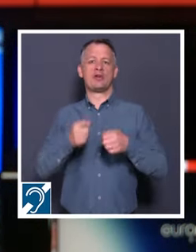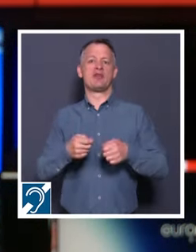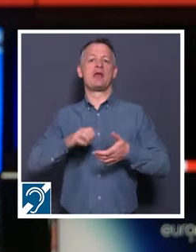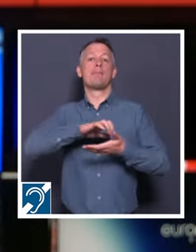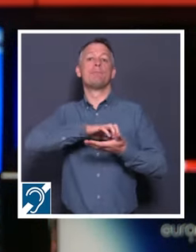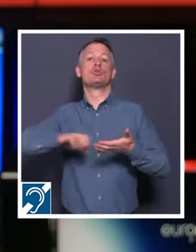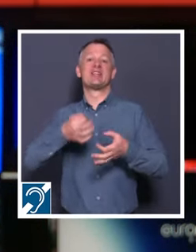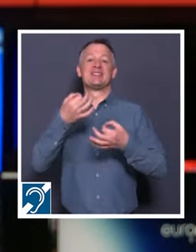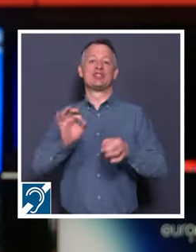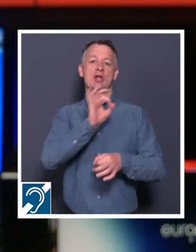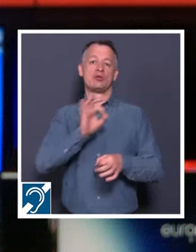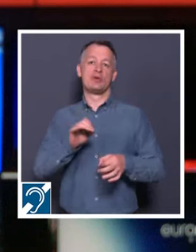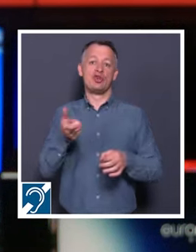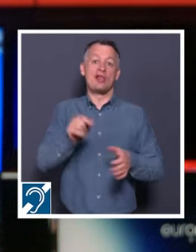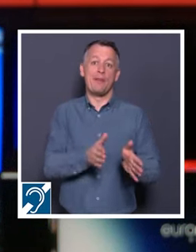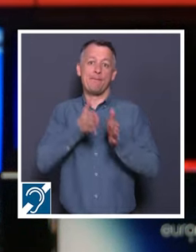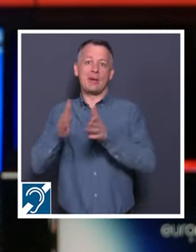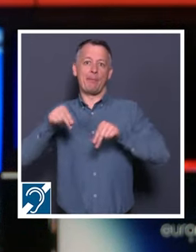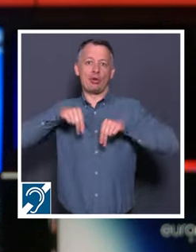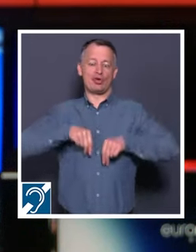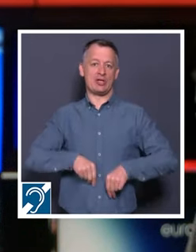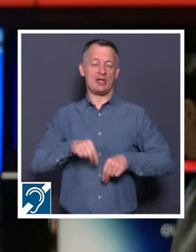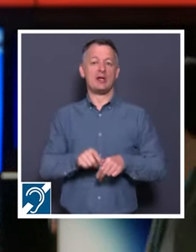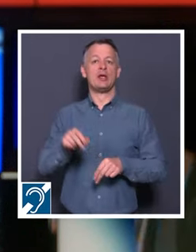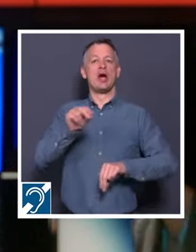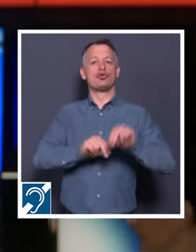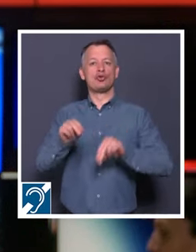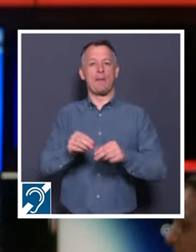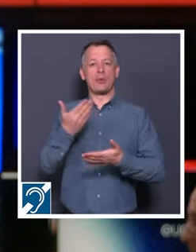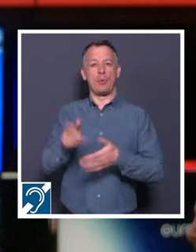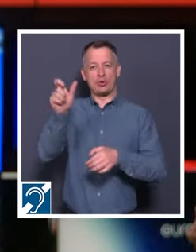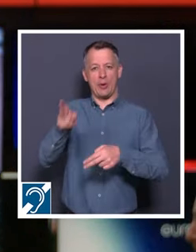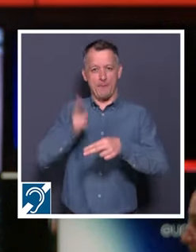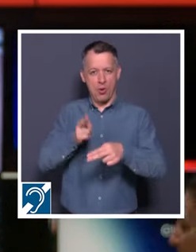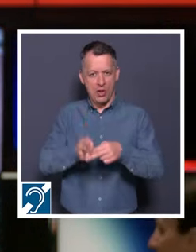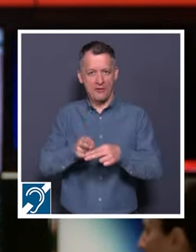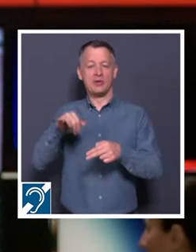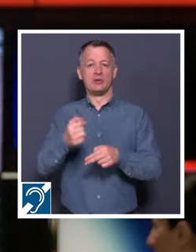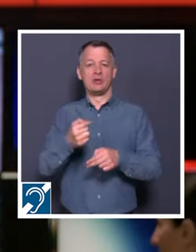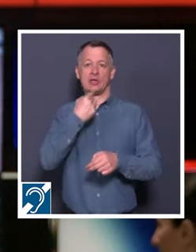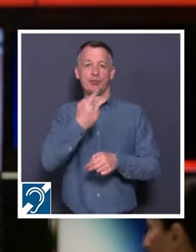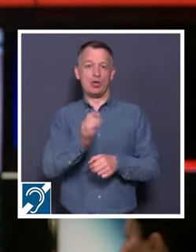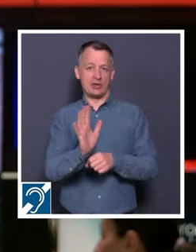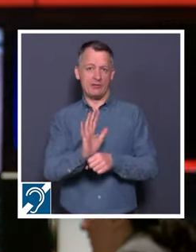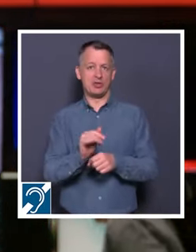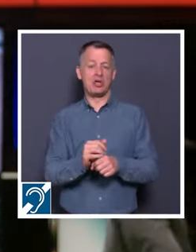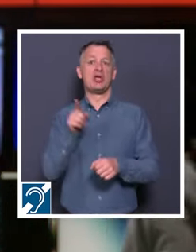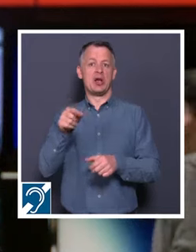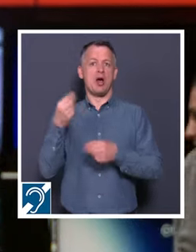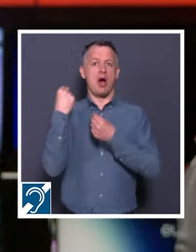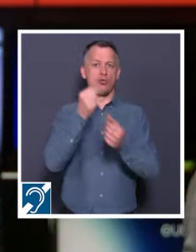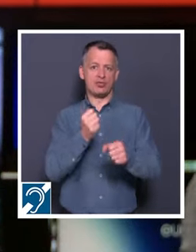De partea cealaltă, președintele Coaliției Organizațiilor Pacienților cu Afecțiuni Cronice a declarat la Euronews că va sesiza